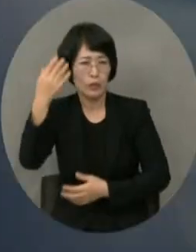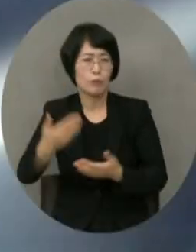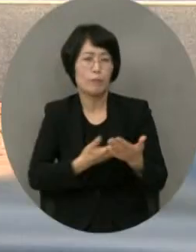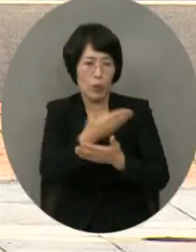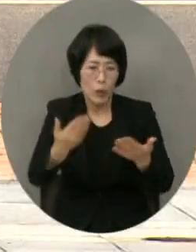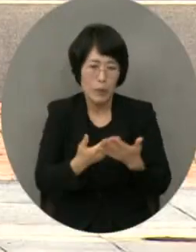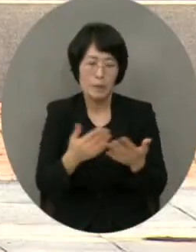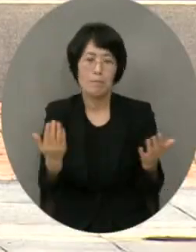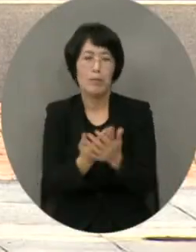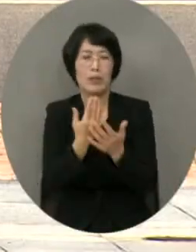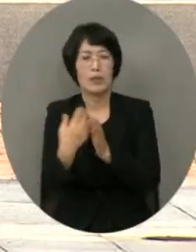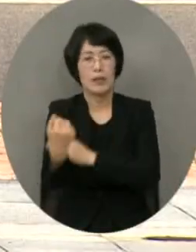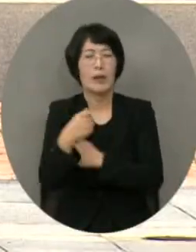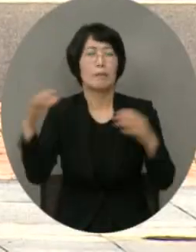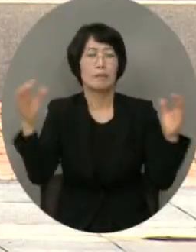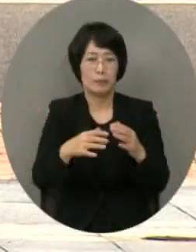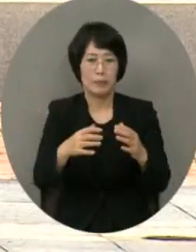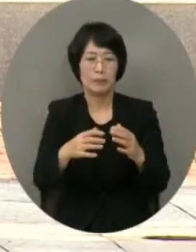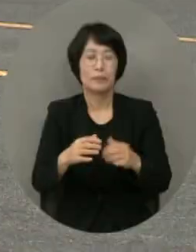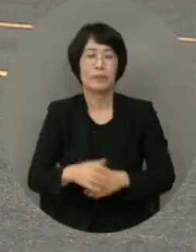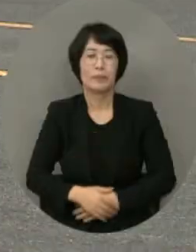발전에 협력하게 됩니다